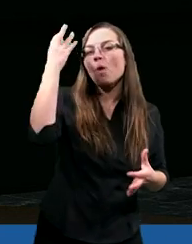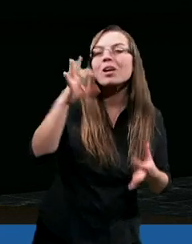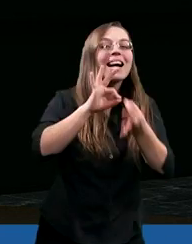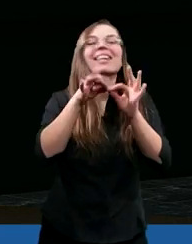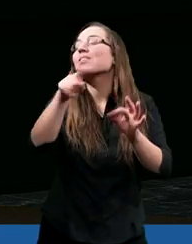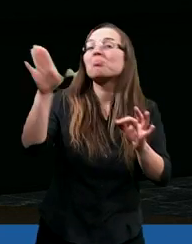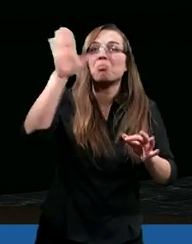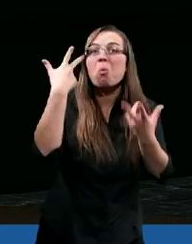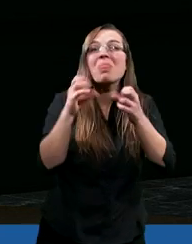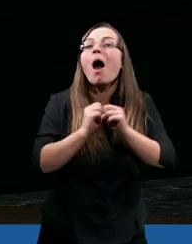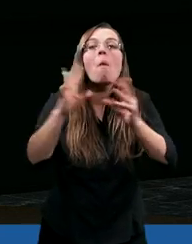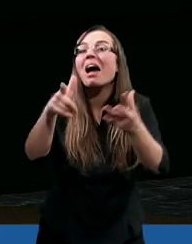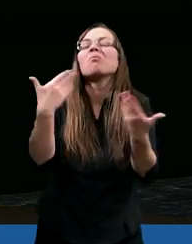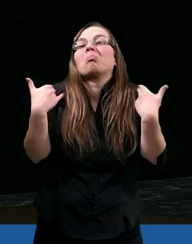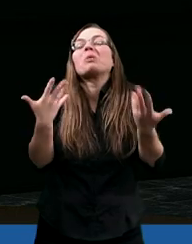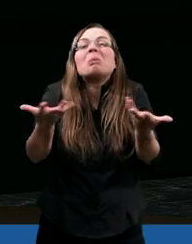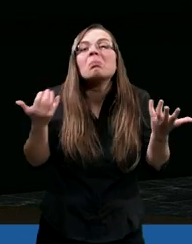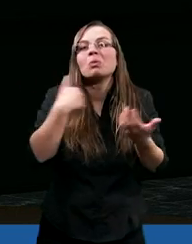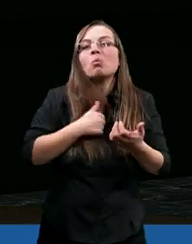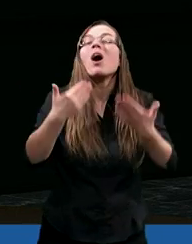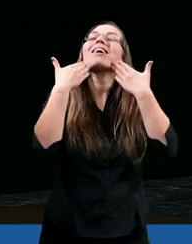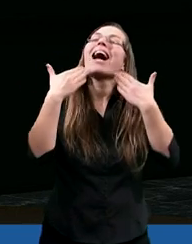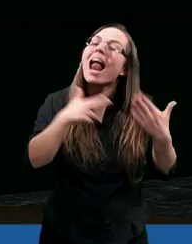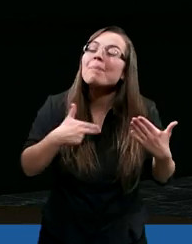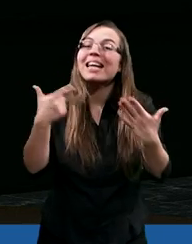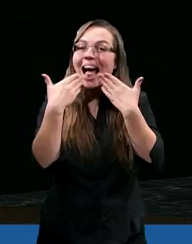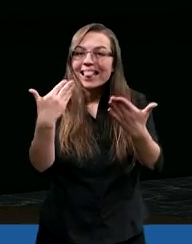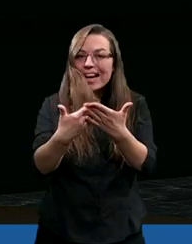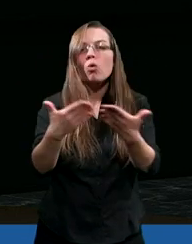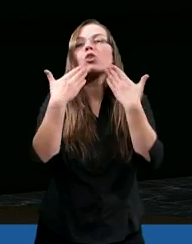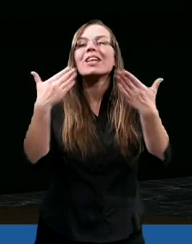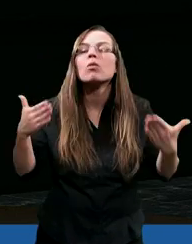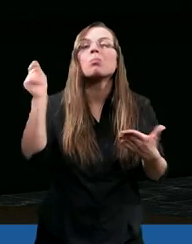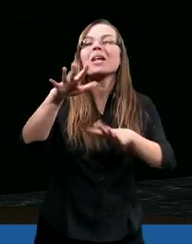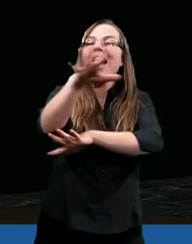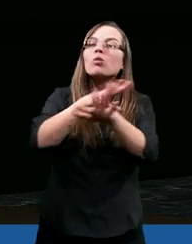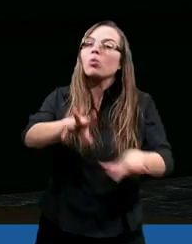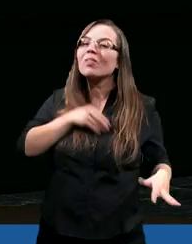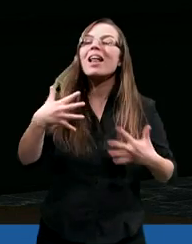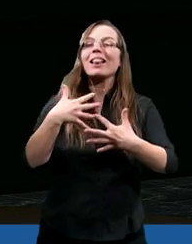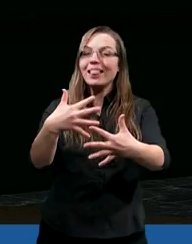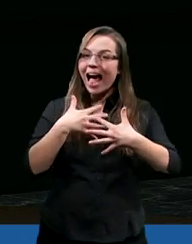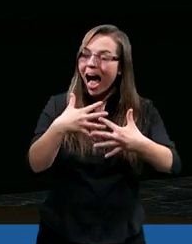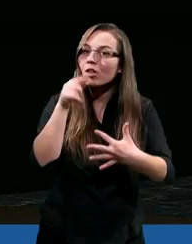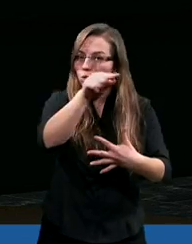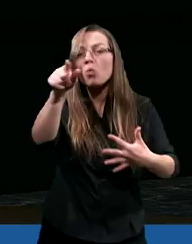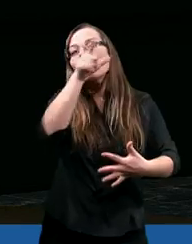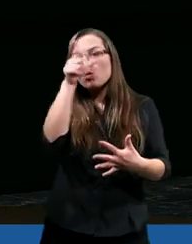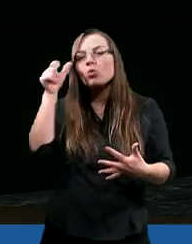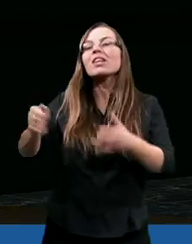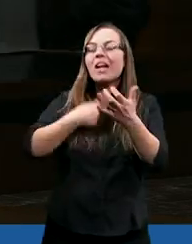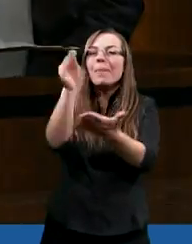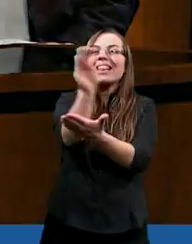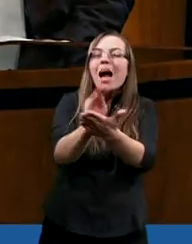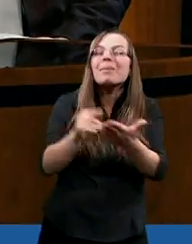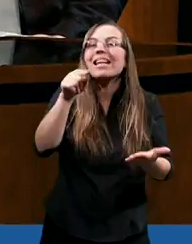Bóg tego nie objawił. Dlatego dziękujemy, że Duch Święty natchnął ludzi, ażeby napisali te